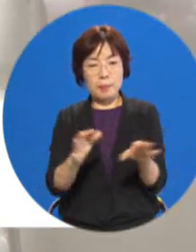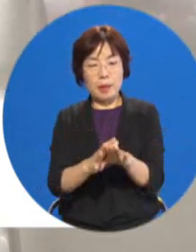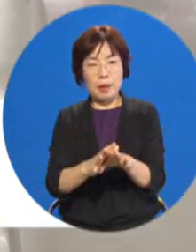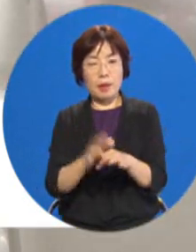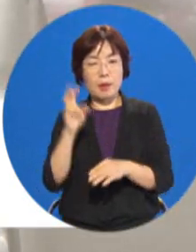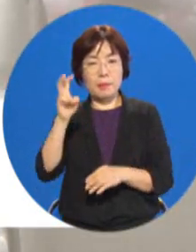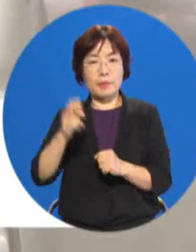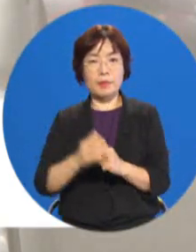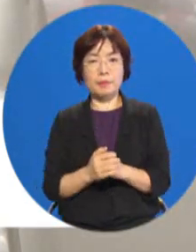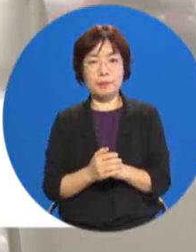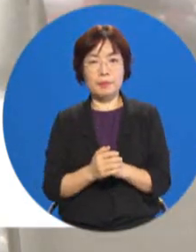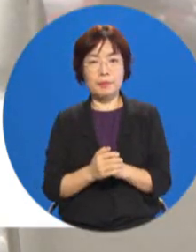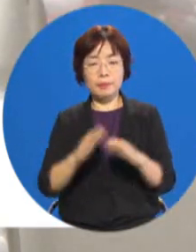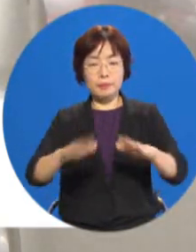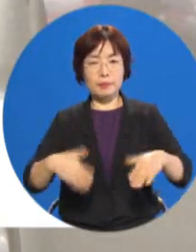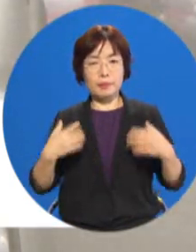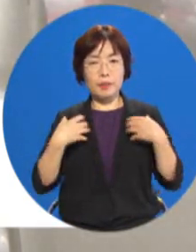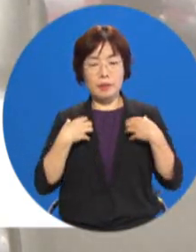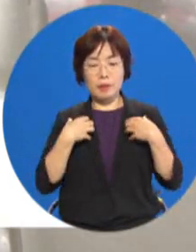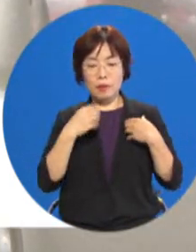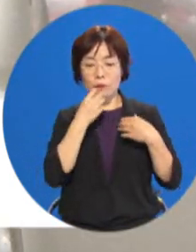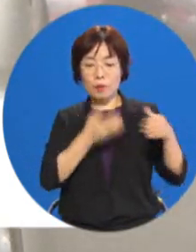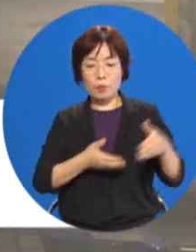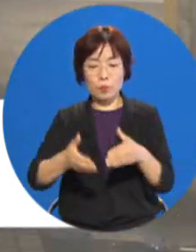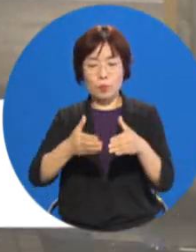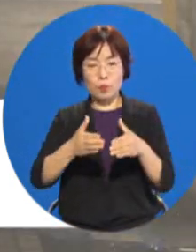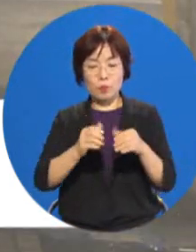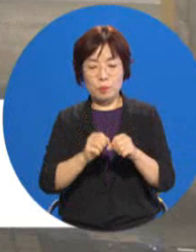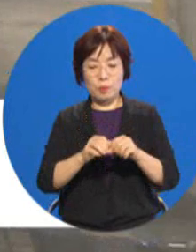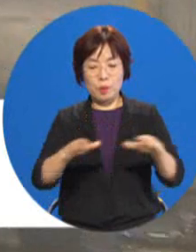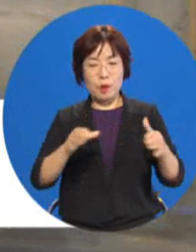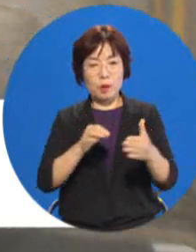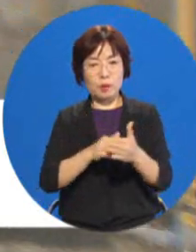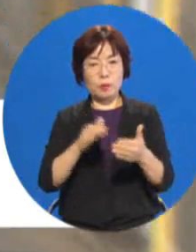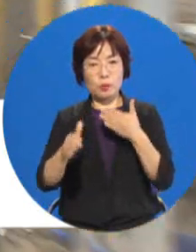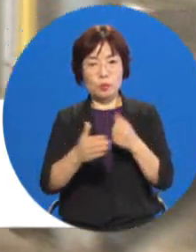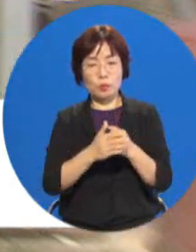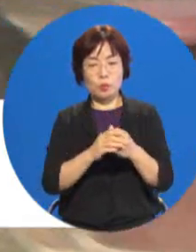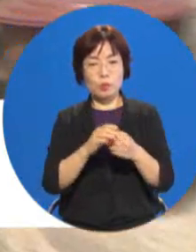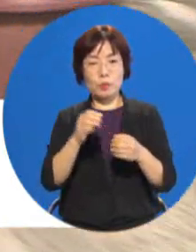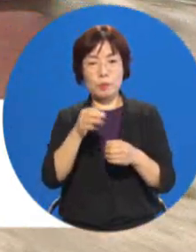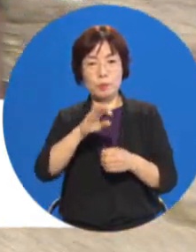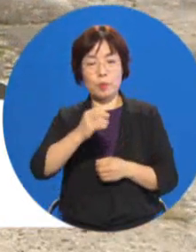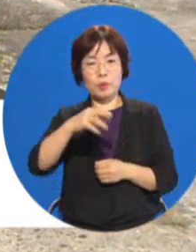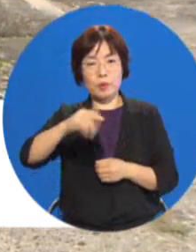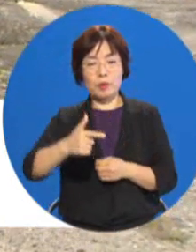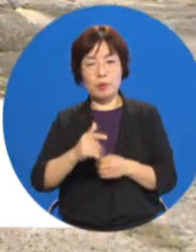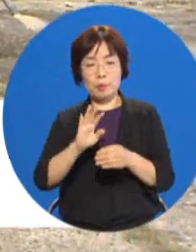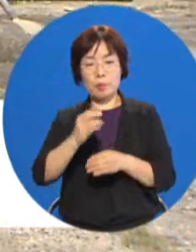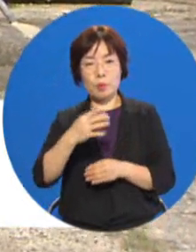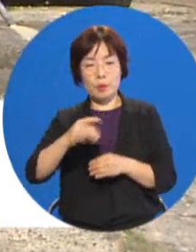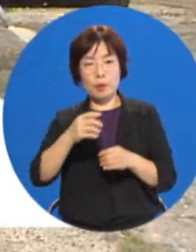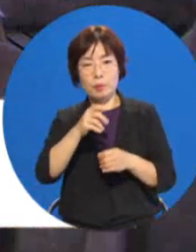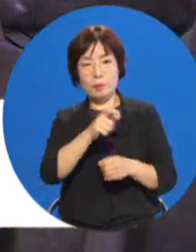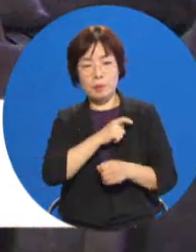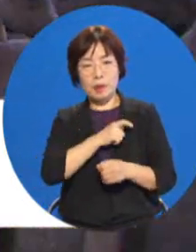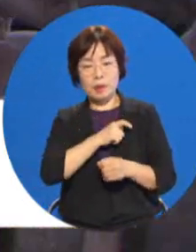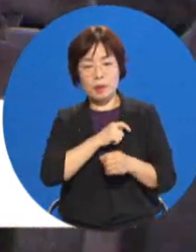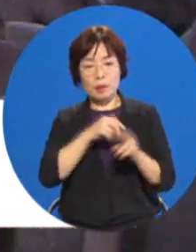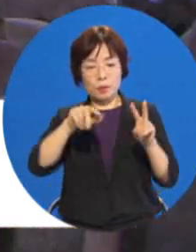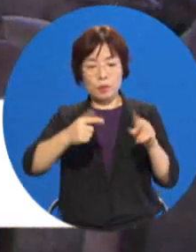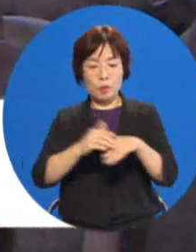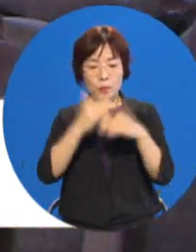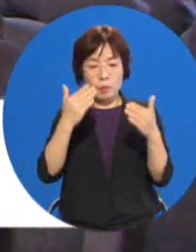전라남도는 아프리카 돼지열병이 경기 북부 지역에서 확산된 이후 경기도 포천과 충남 보령의 의심 사례 두 건이